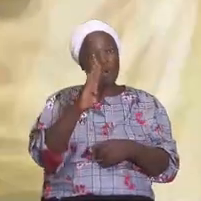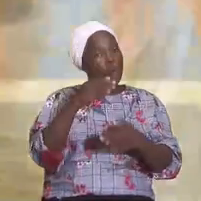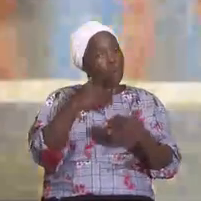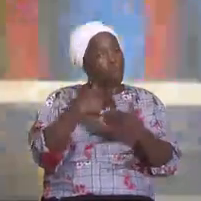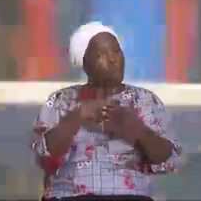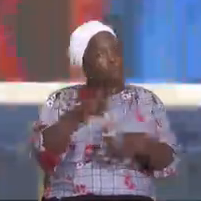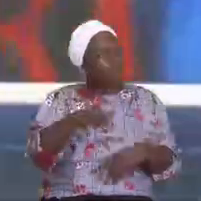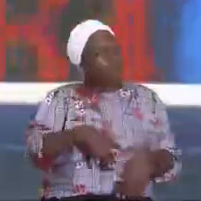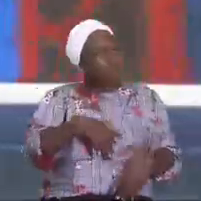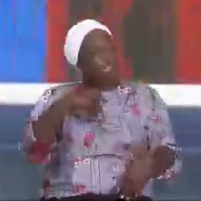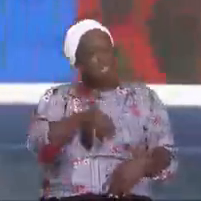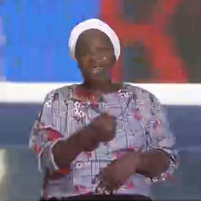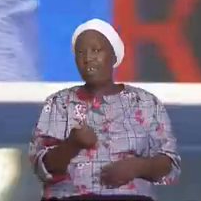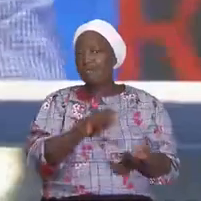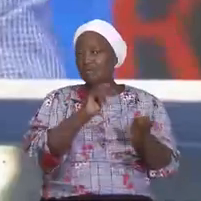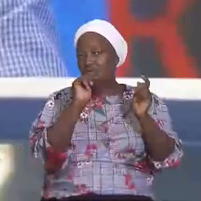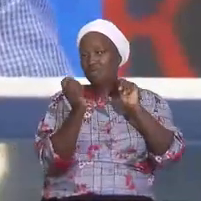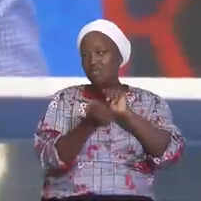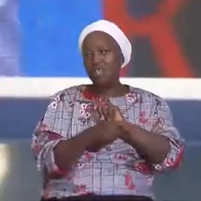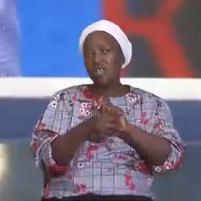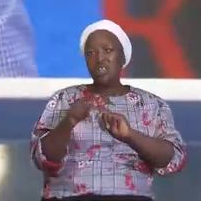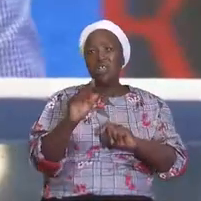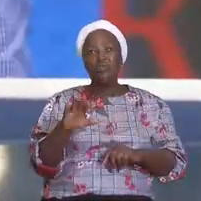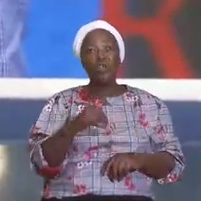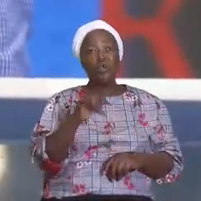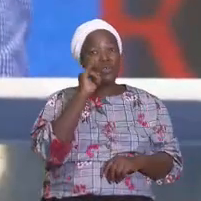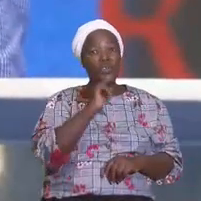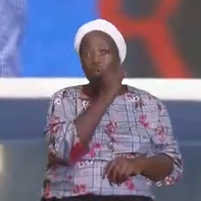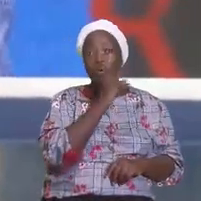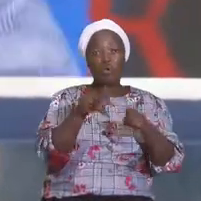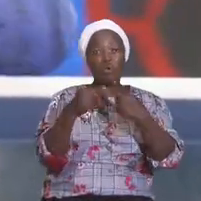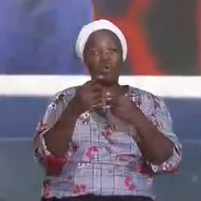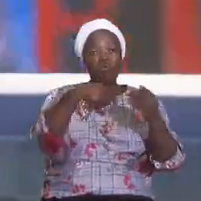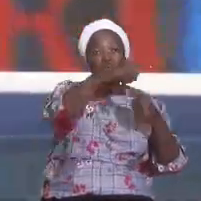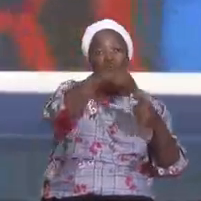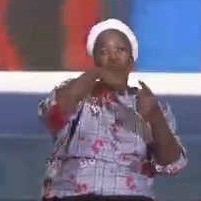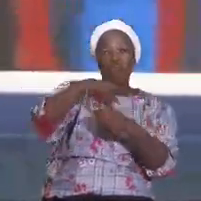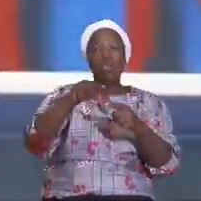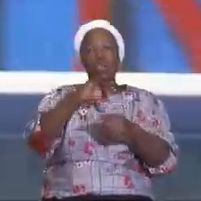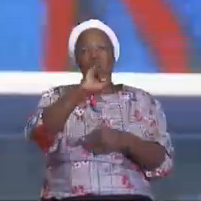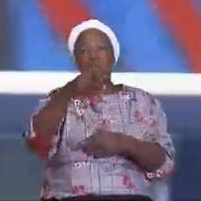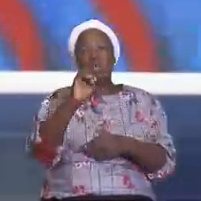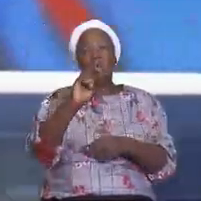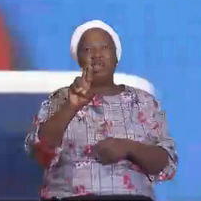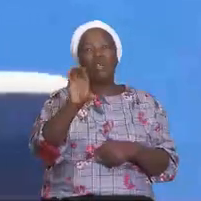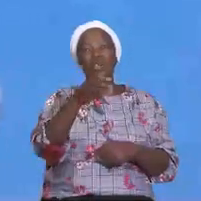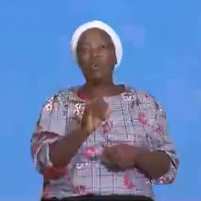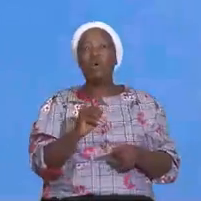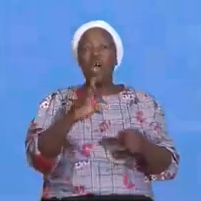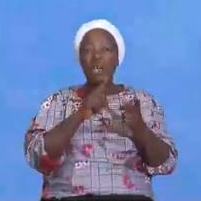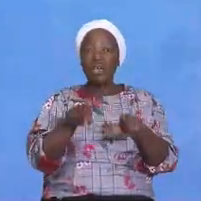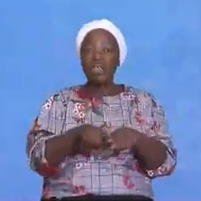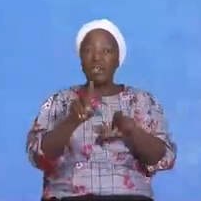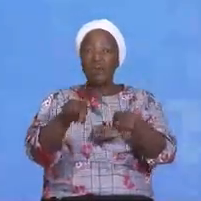le secret. Tu donnes gloire à Dieu avant de sentir un changement. Les enfants d'Israël,